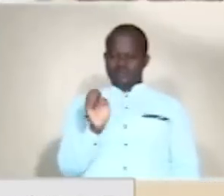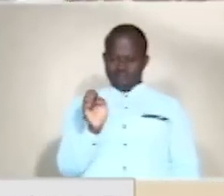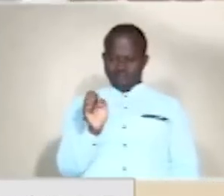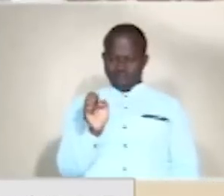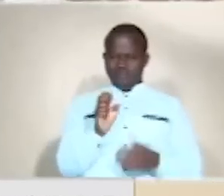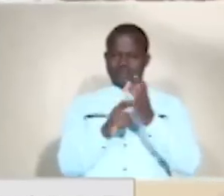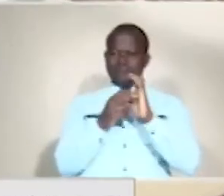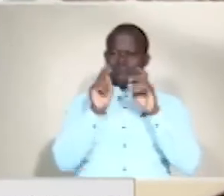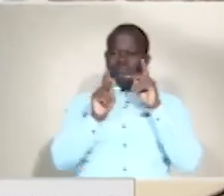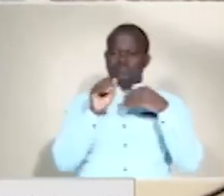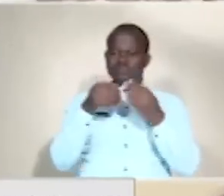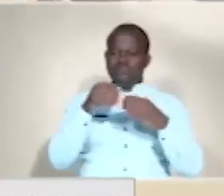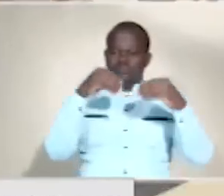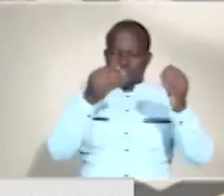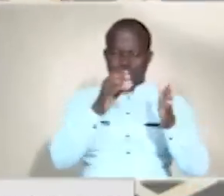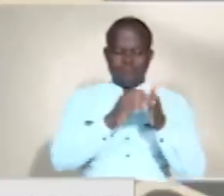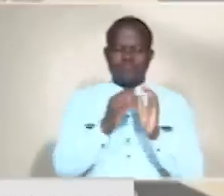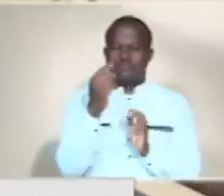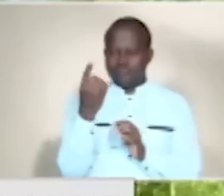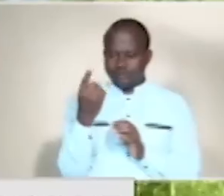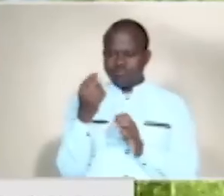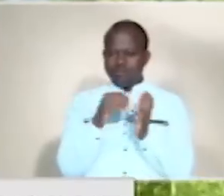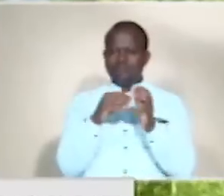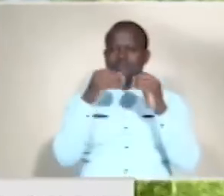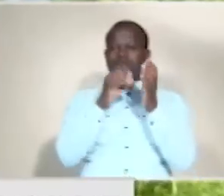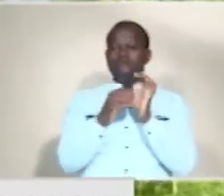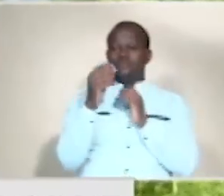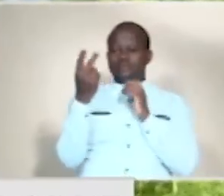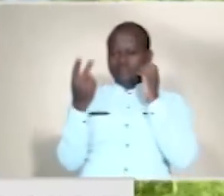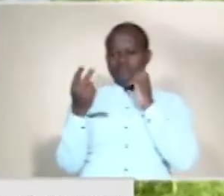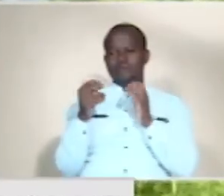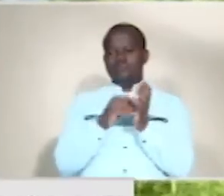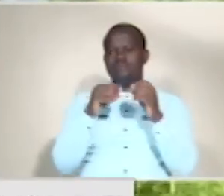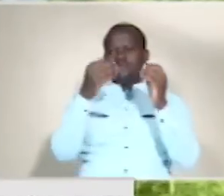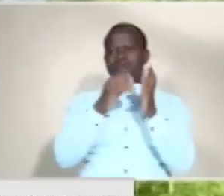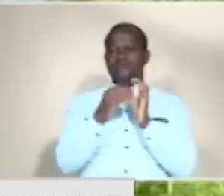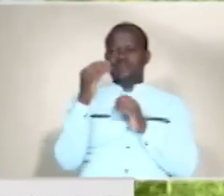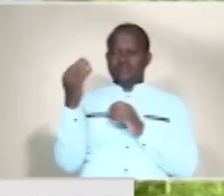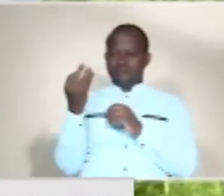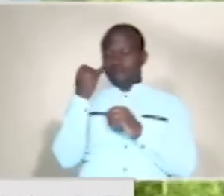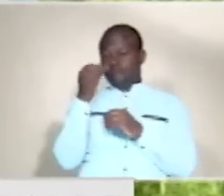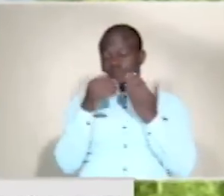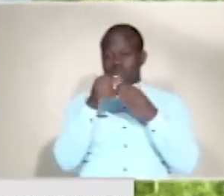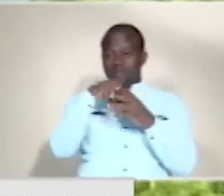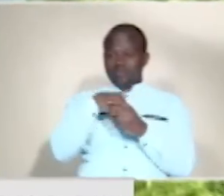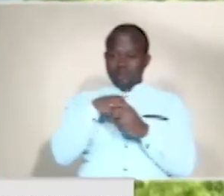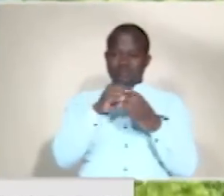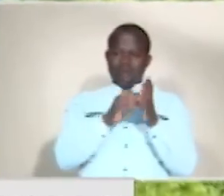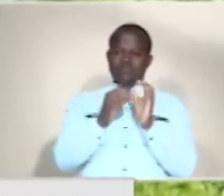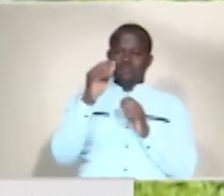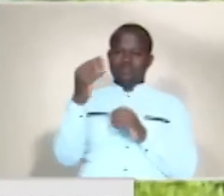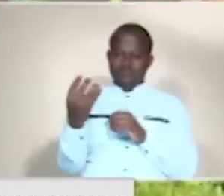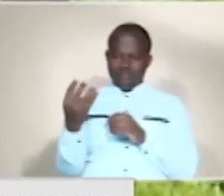ngo abantu duha icyiciro cya mbere, tugaha icya kabiri, tugaha n'icya gatatu, keretse iyo harimo wo mu cyiciro cya